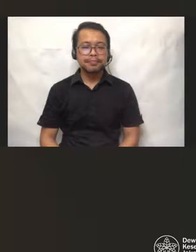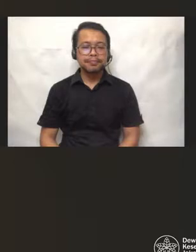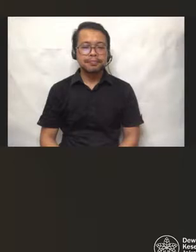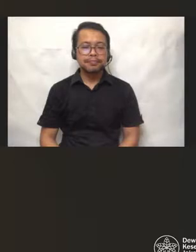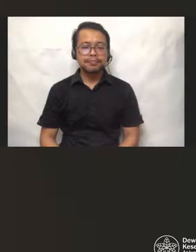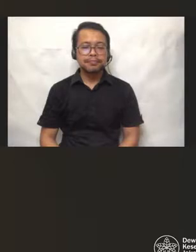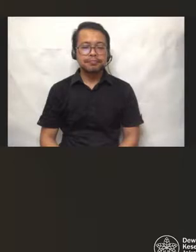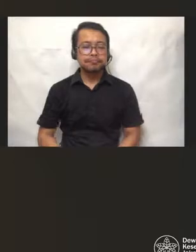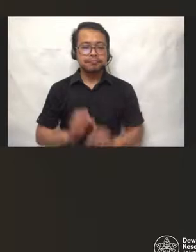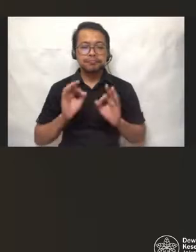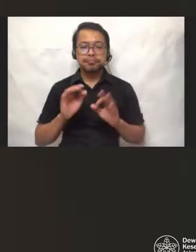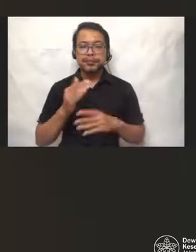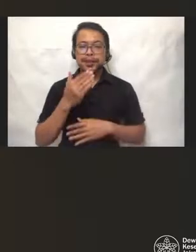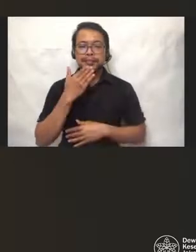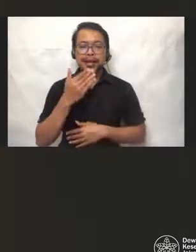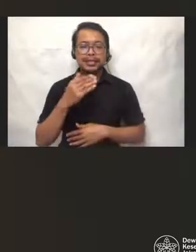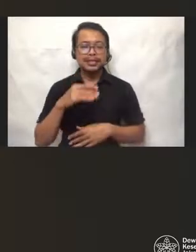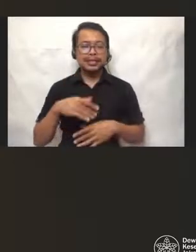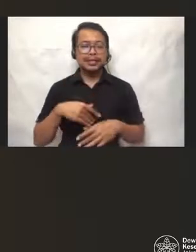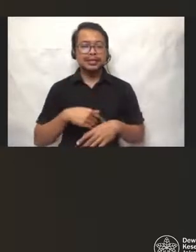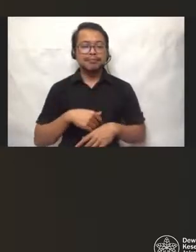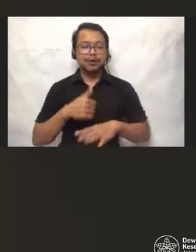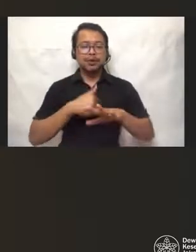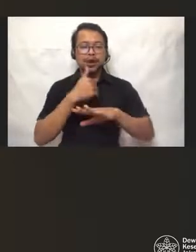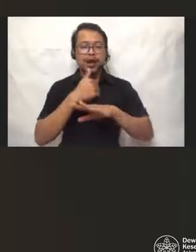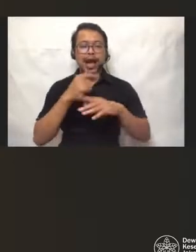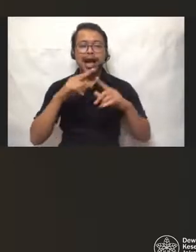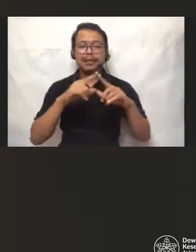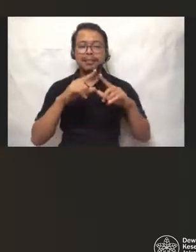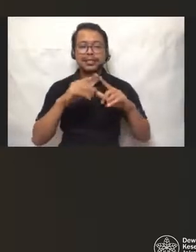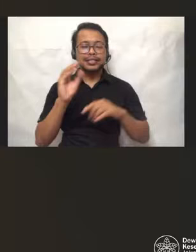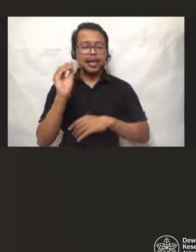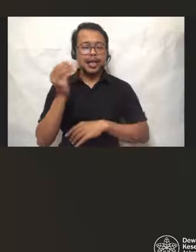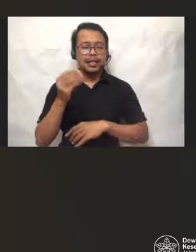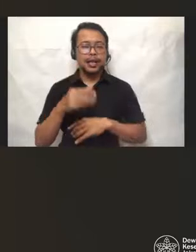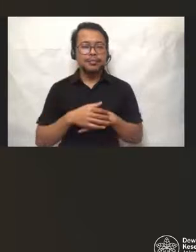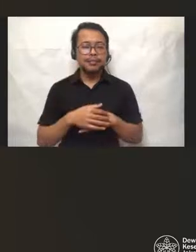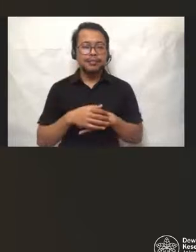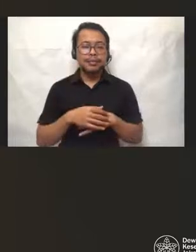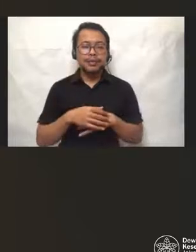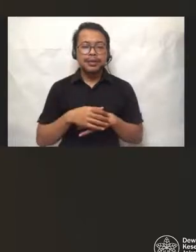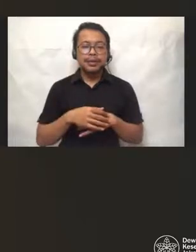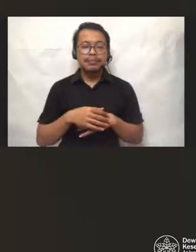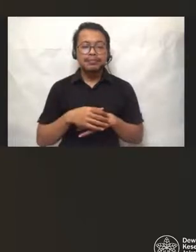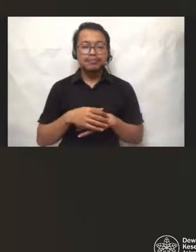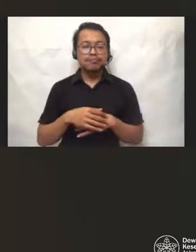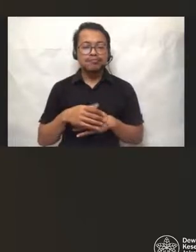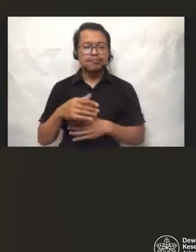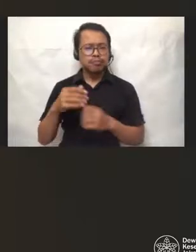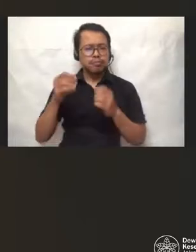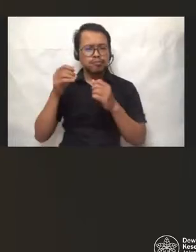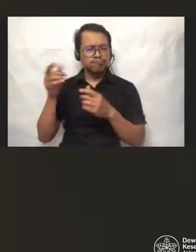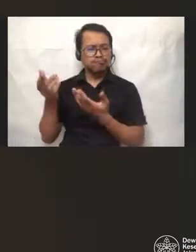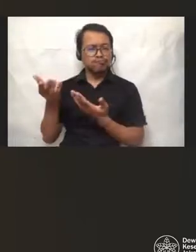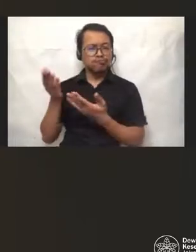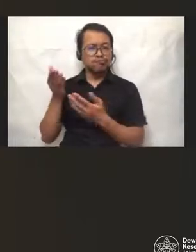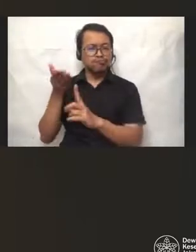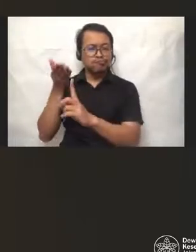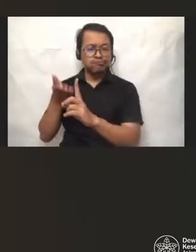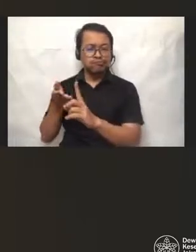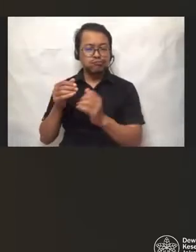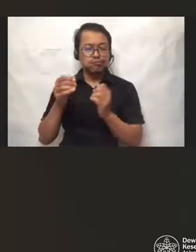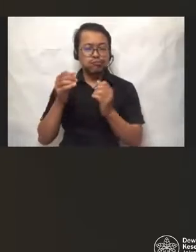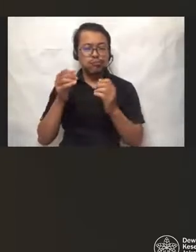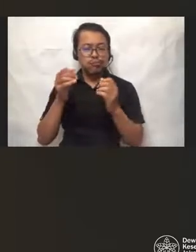Terima kasih Bapak Ketua Akademi Jakarta, Profesor Dr. Musdah Mulia dan para hadirin